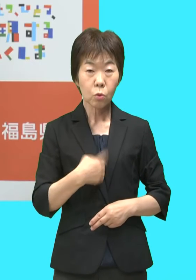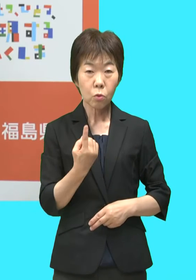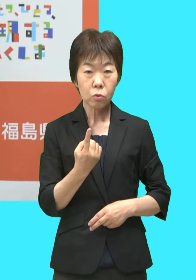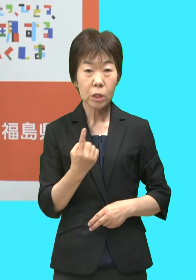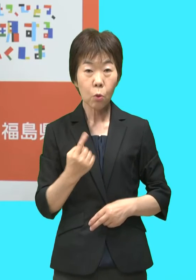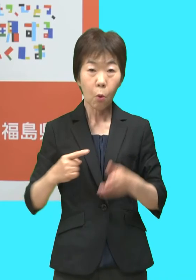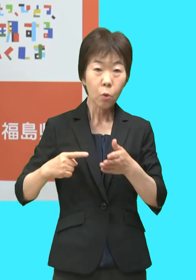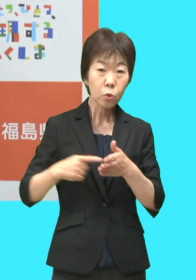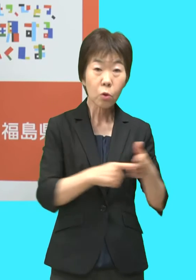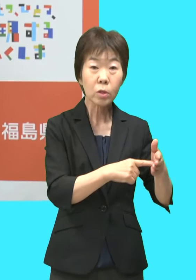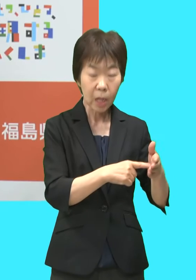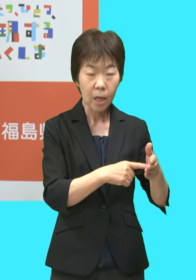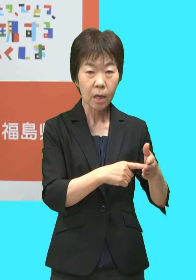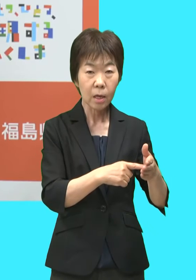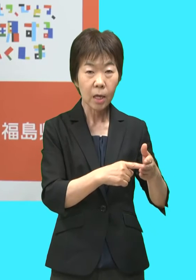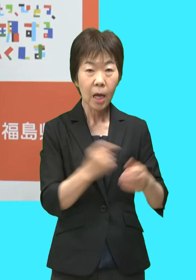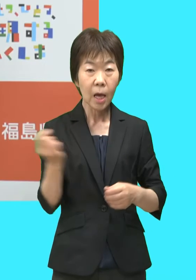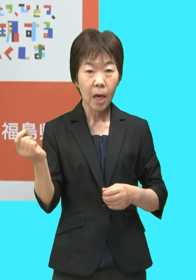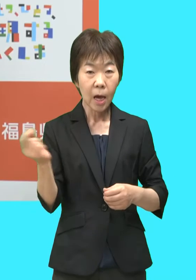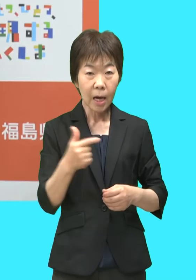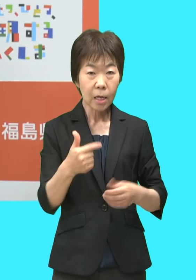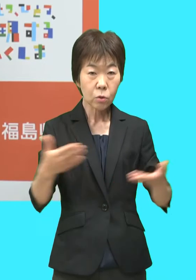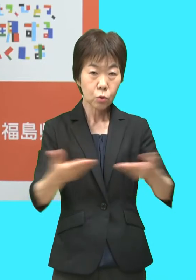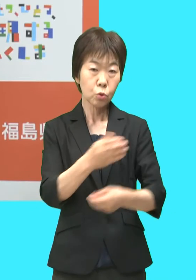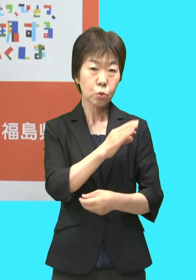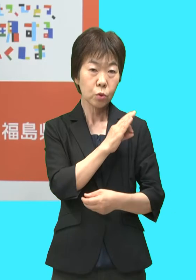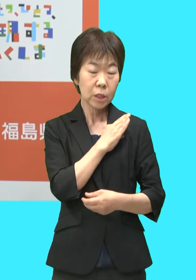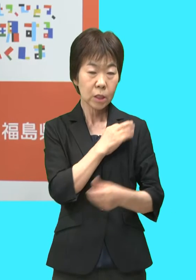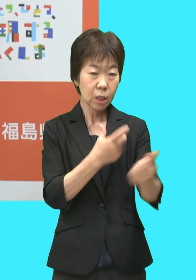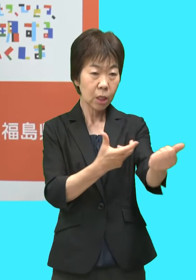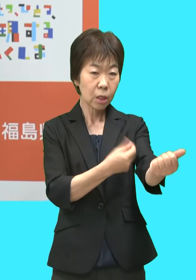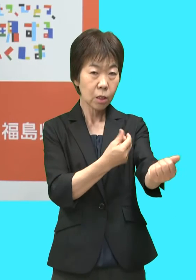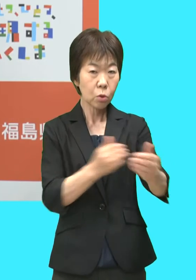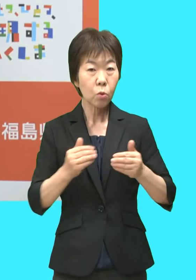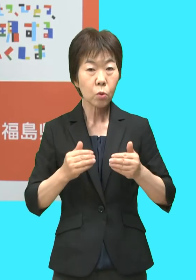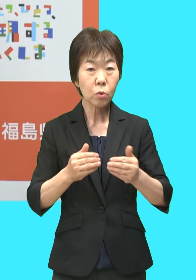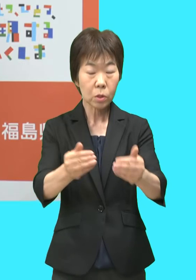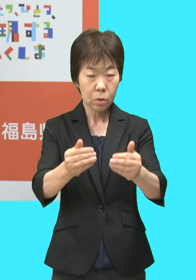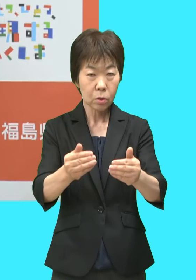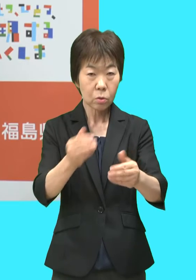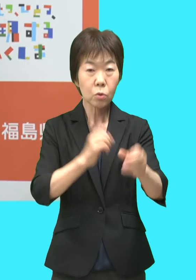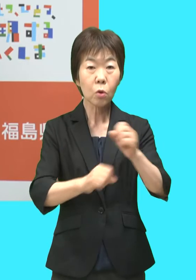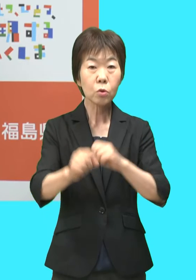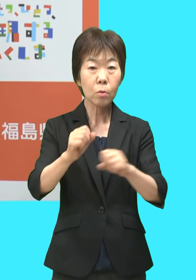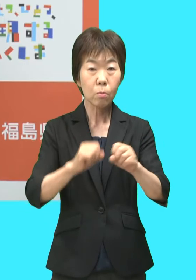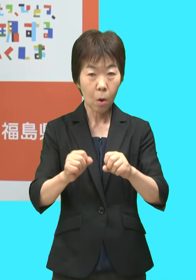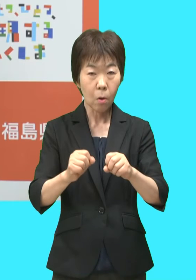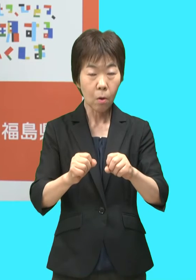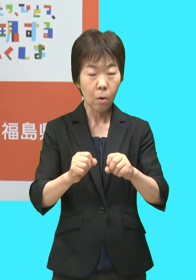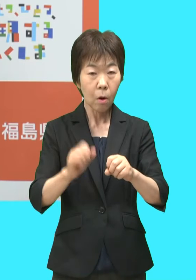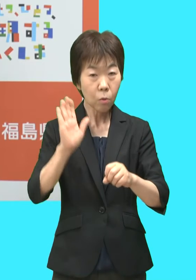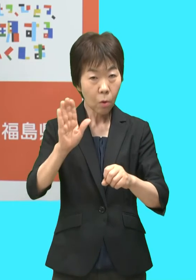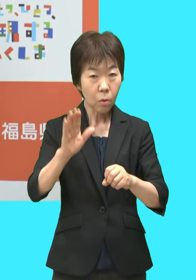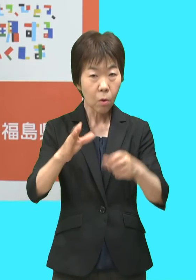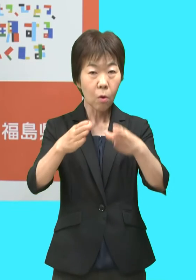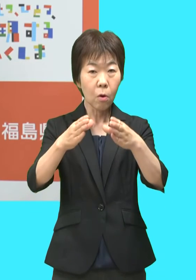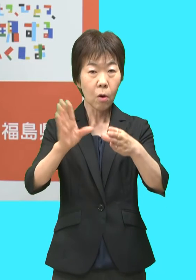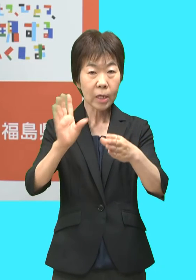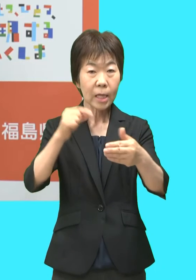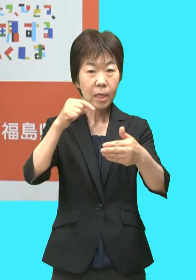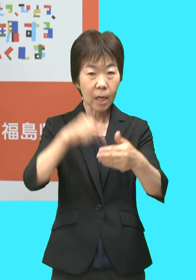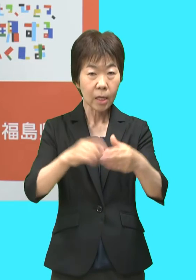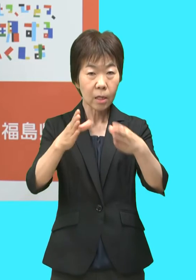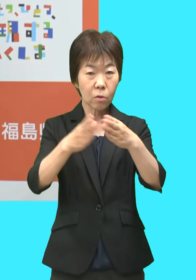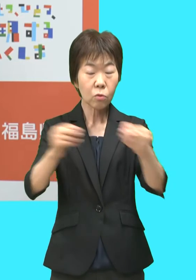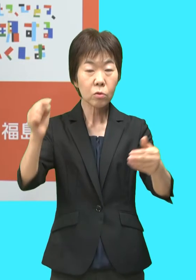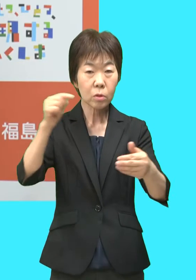でですね、できるだけ早く従業員の方等に接種を促進するという取り組みも今後県内でも国内でも大